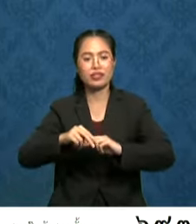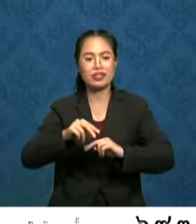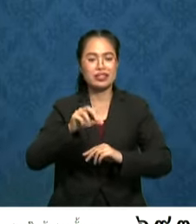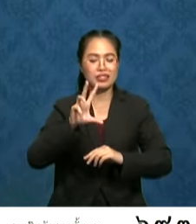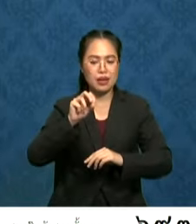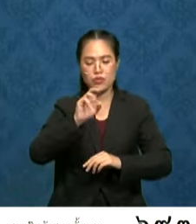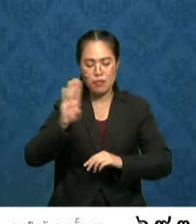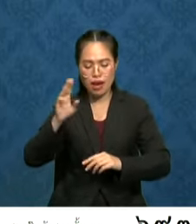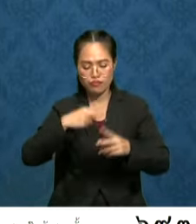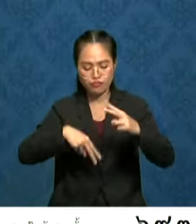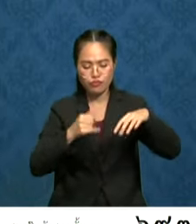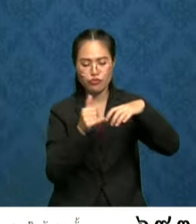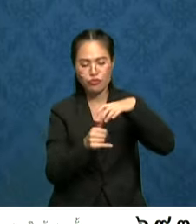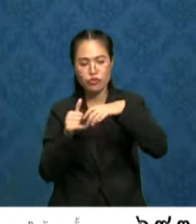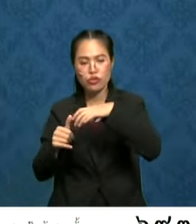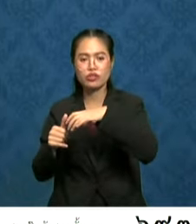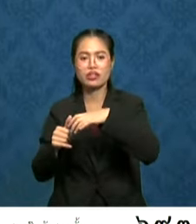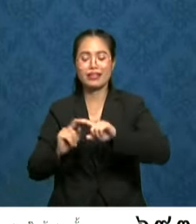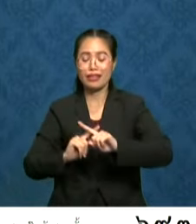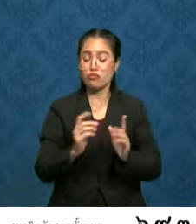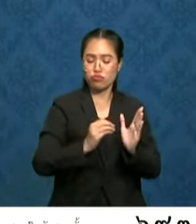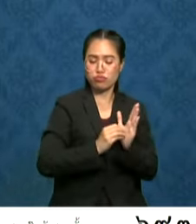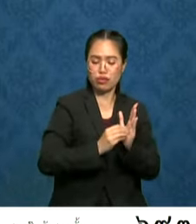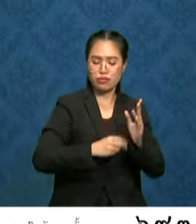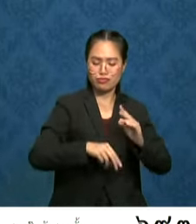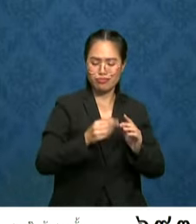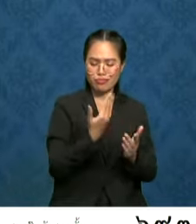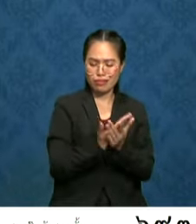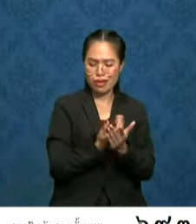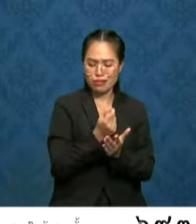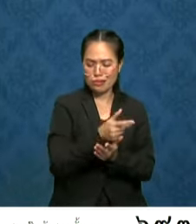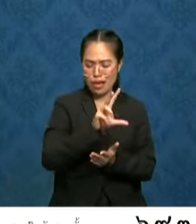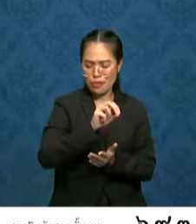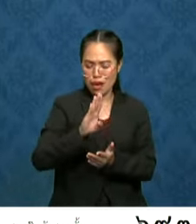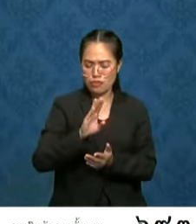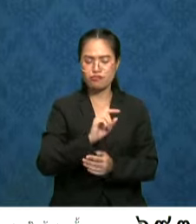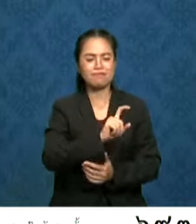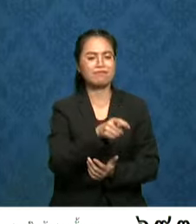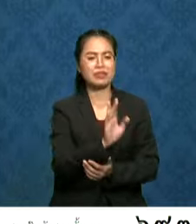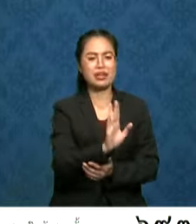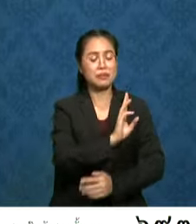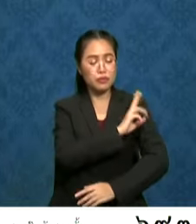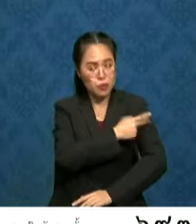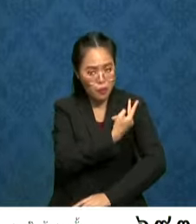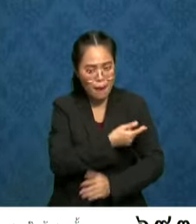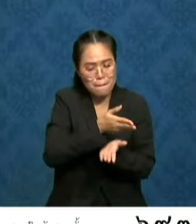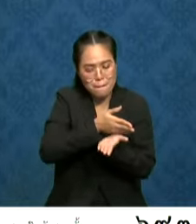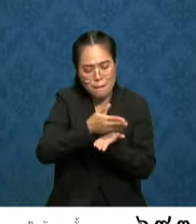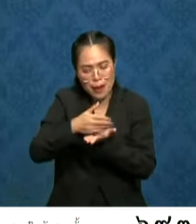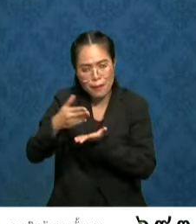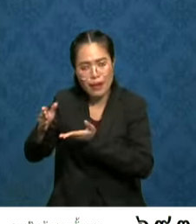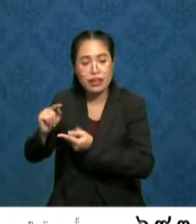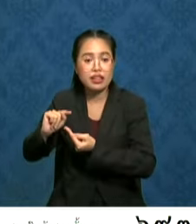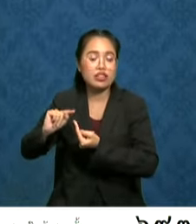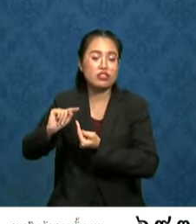รักษาทุกที่จริงนะคะเพราะว่ามันซับซ้อนมากมันมีหลายสังกัดมากๆประมาณ 6 6สังกัดนะคะที่เป็นโรงพยาบาลนะคะการลงทุนจาก